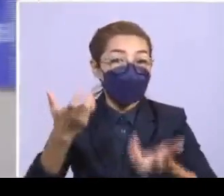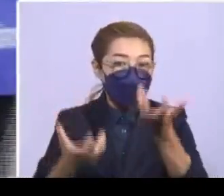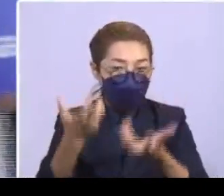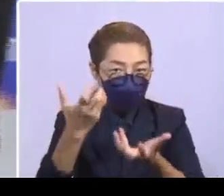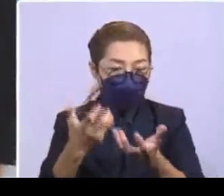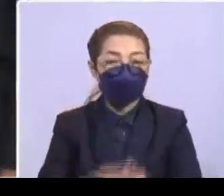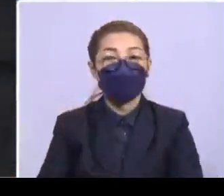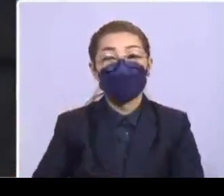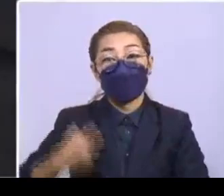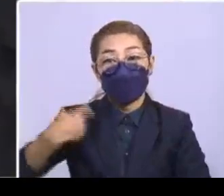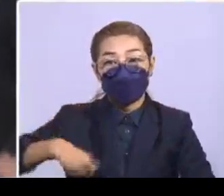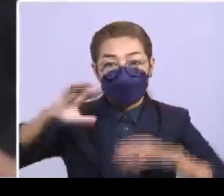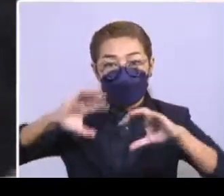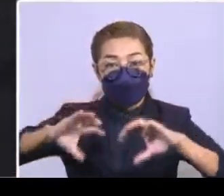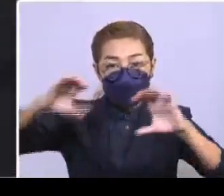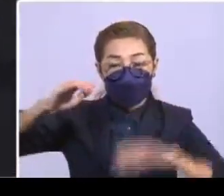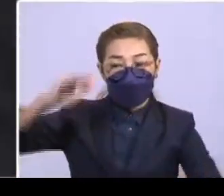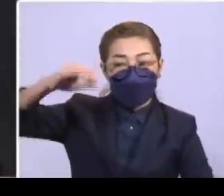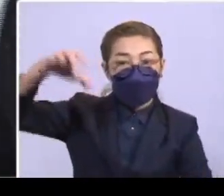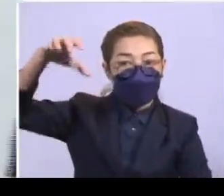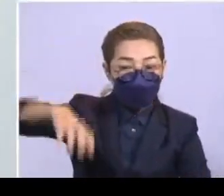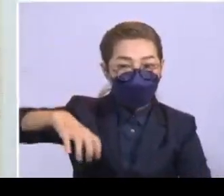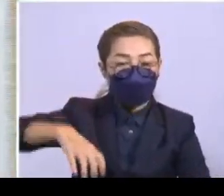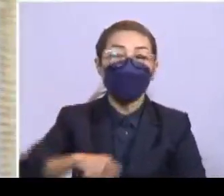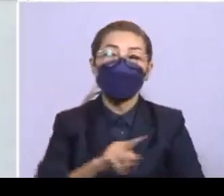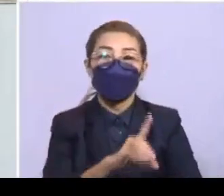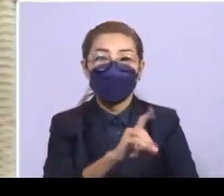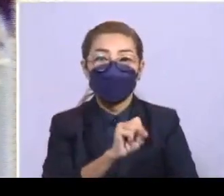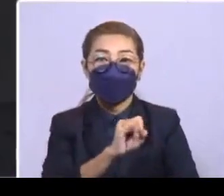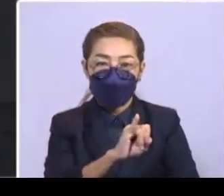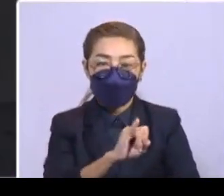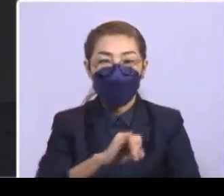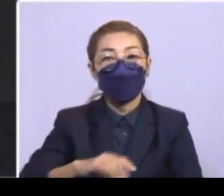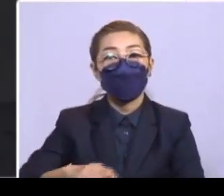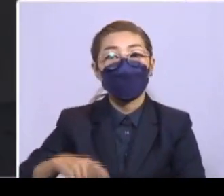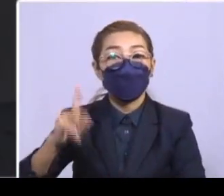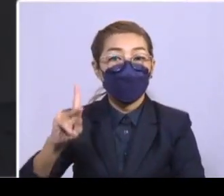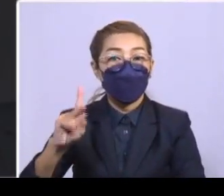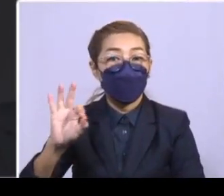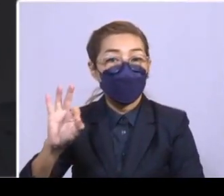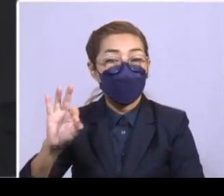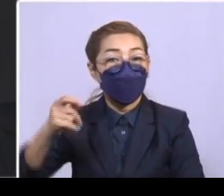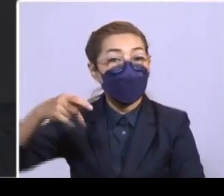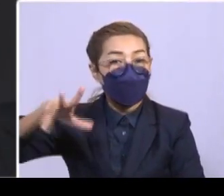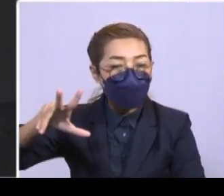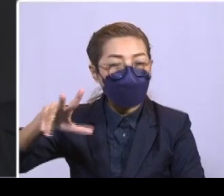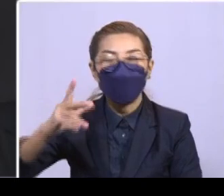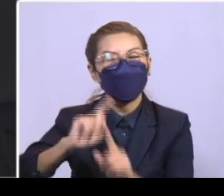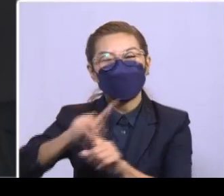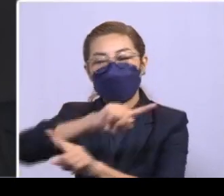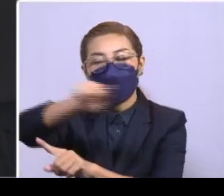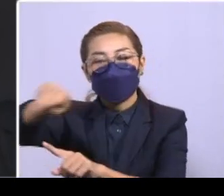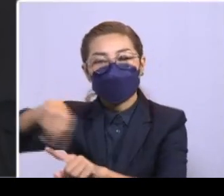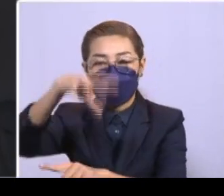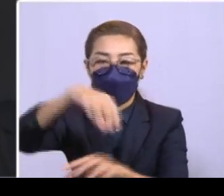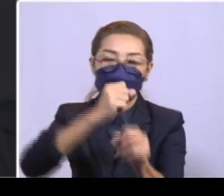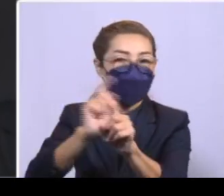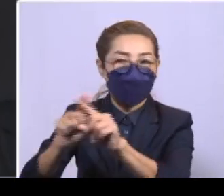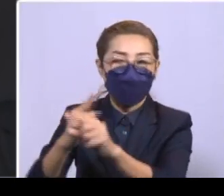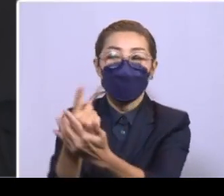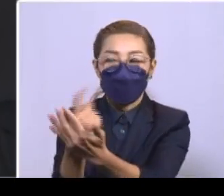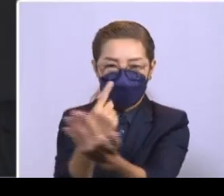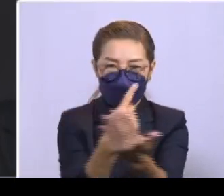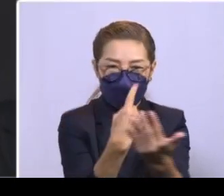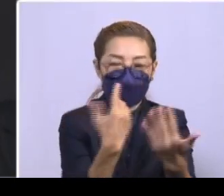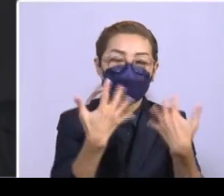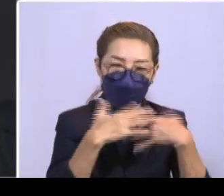กรมสอบสวนคดีพิเศษการไฟฟ้าฝ่ายผลิตแห่งประเทศไทยและยังมีองค์กรอื่นๆอีกเป็นจำนวนมากโดยศธ.